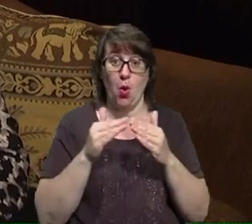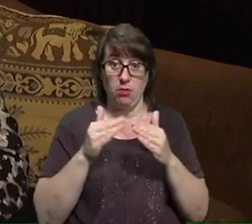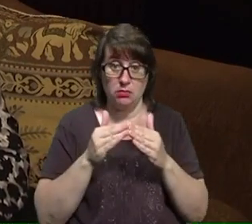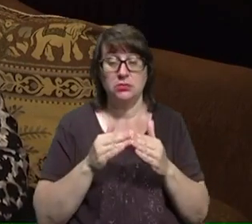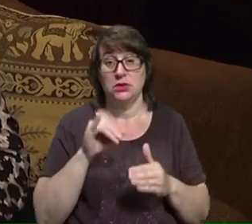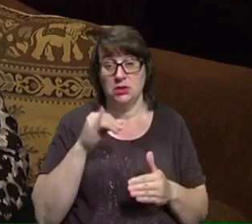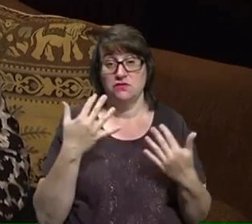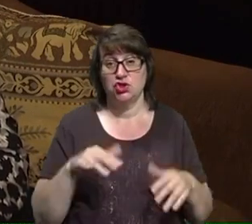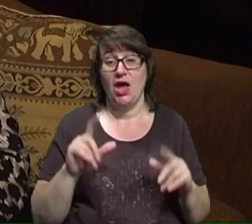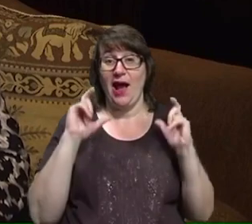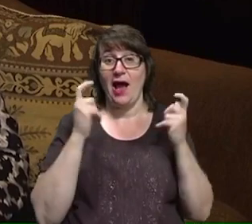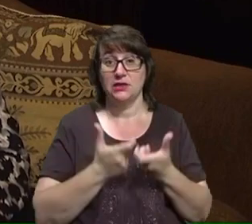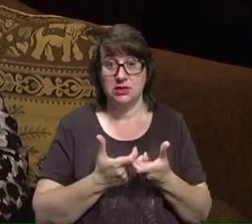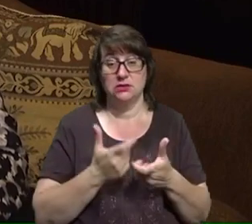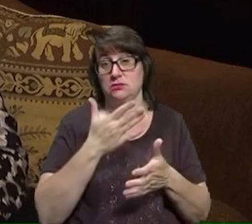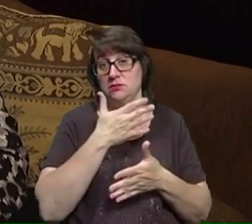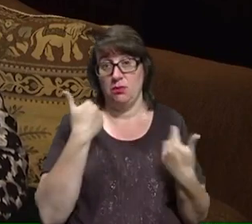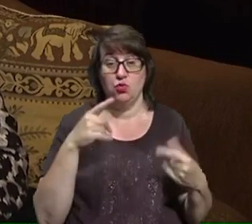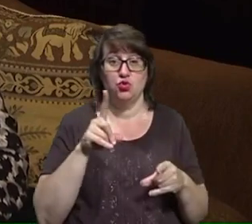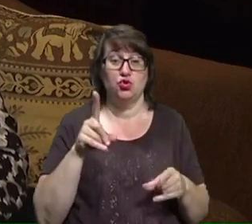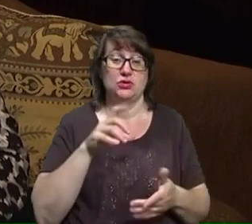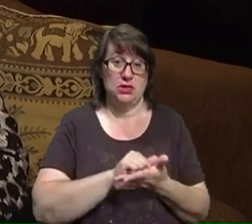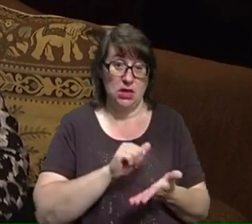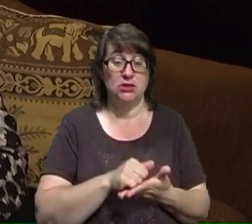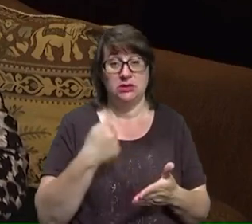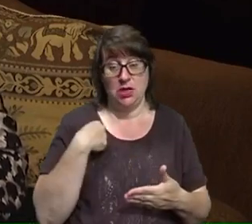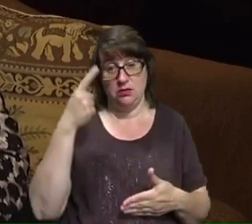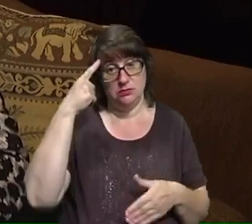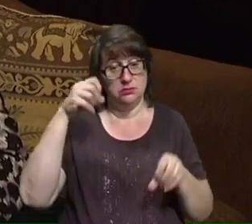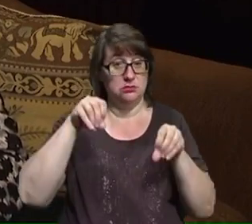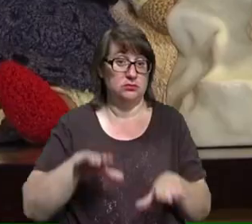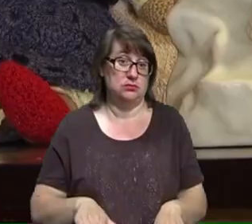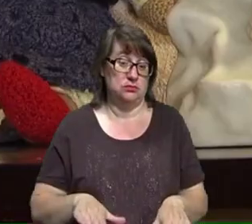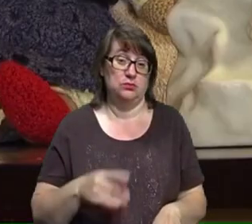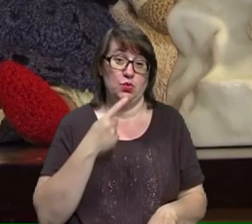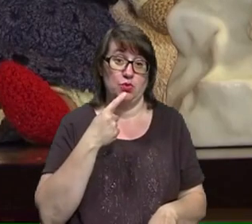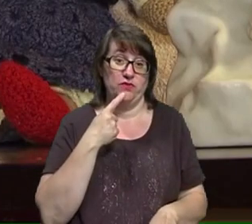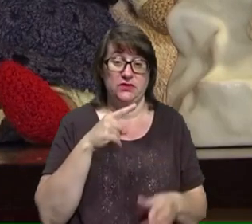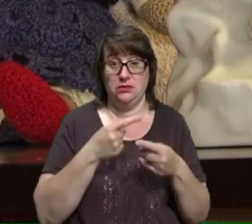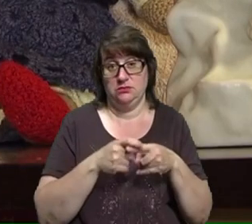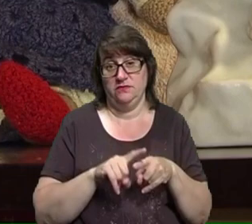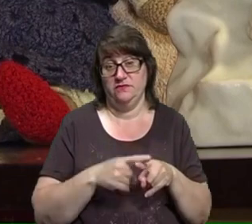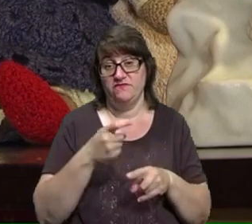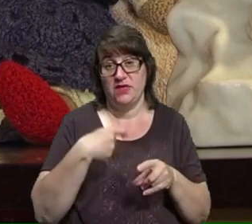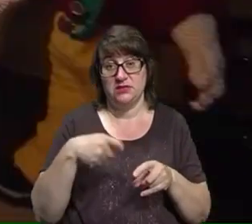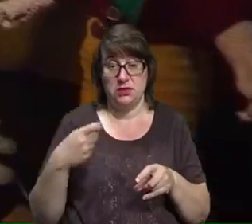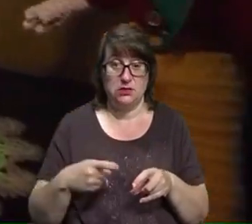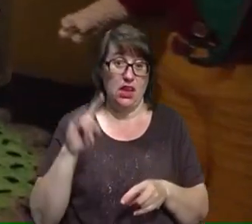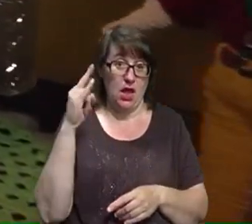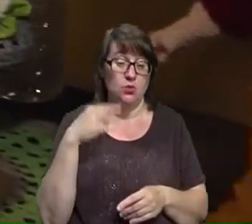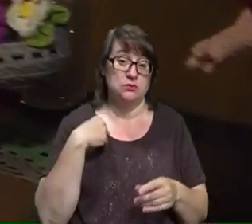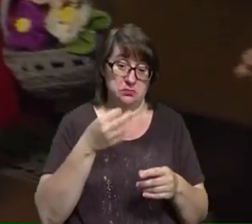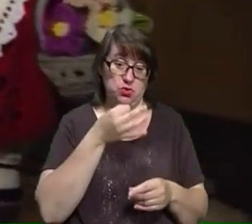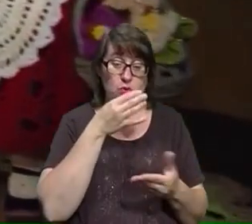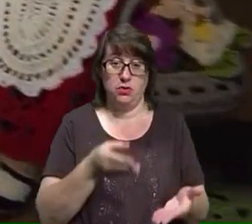нема чим зайнятися було особливо, то я вирішила спробувати зв'язати ляльку. Зв'язала першу, мені дуже сподобалось, потім